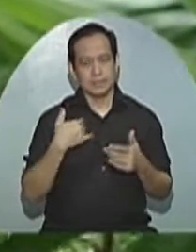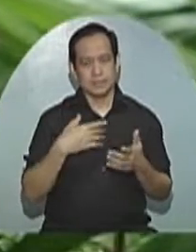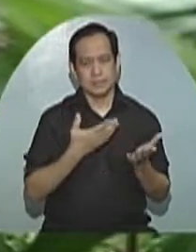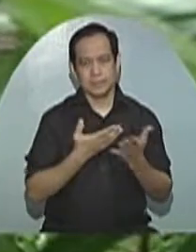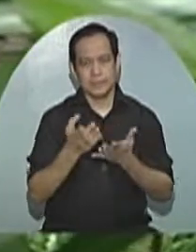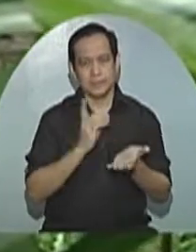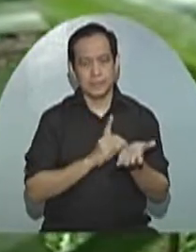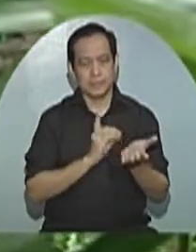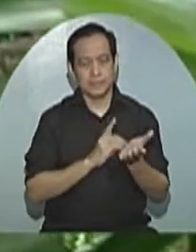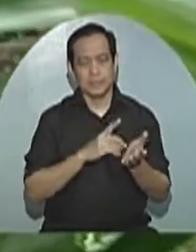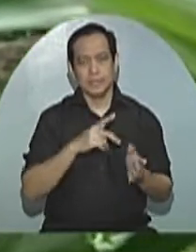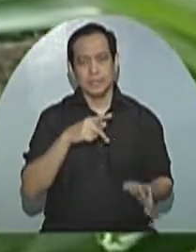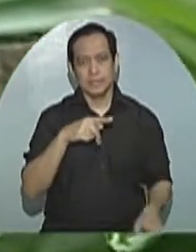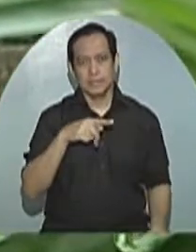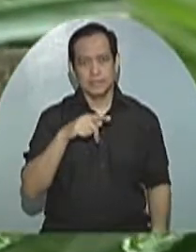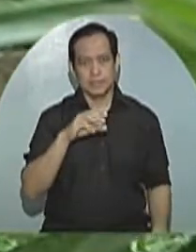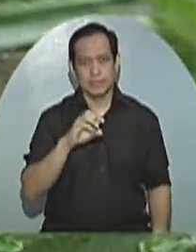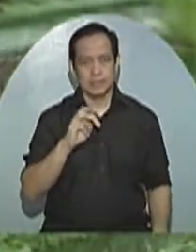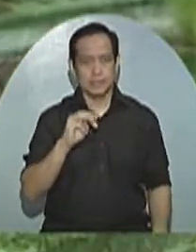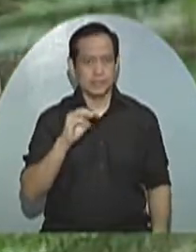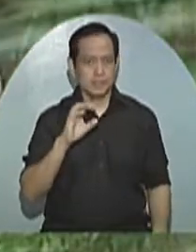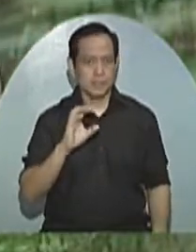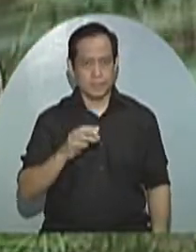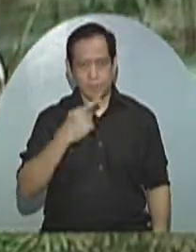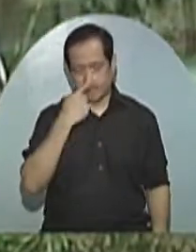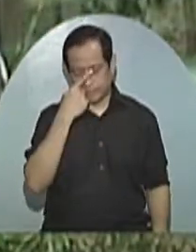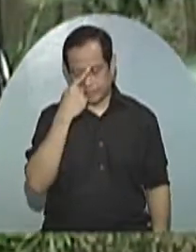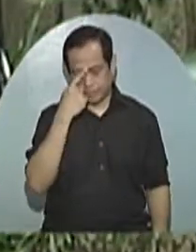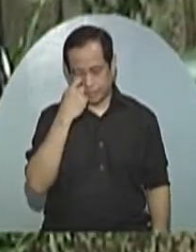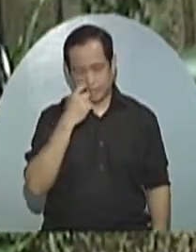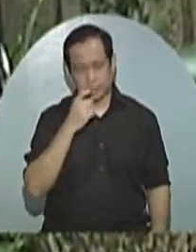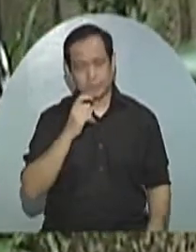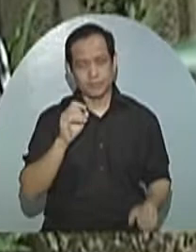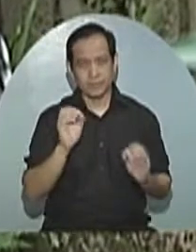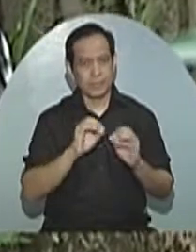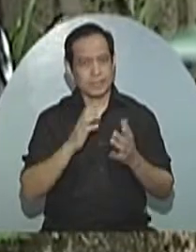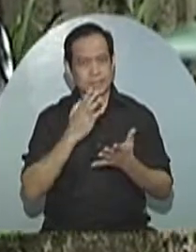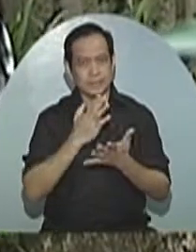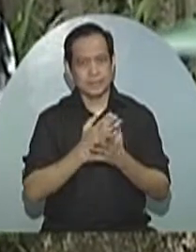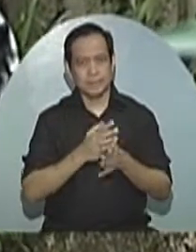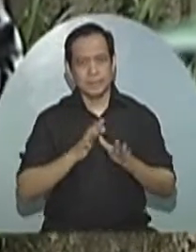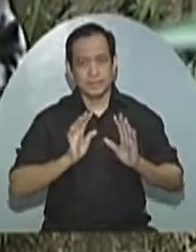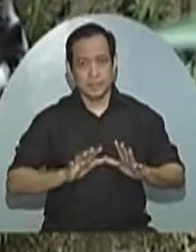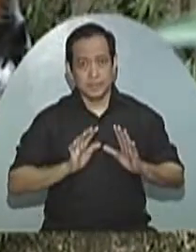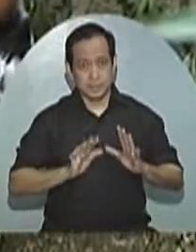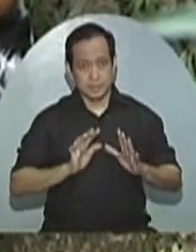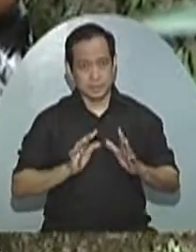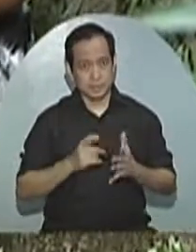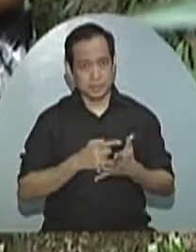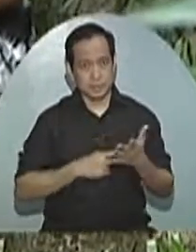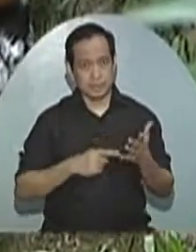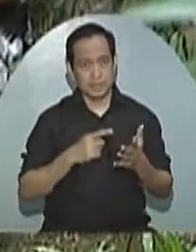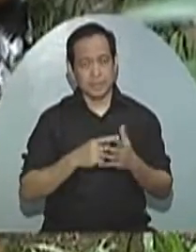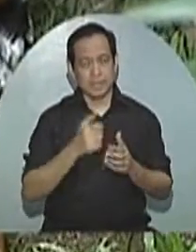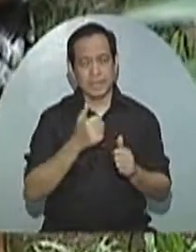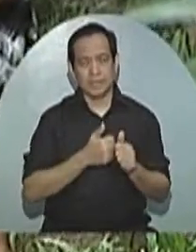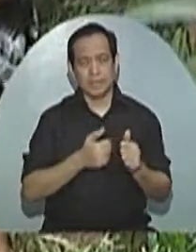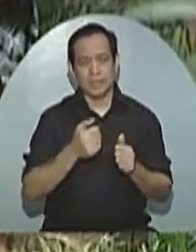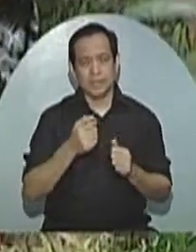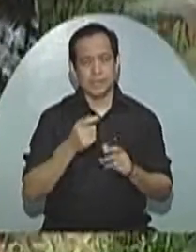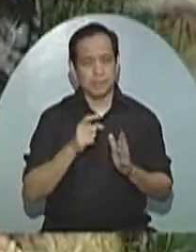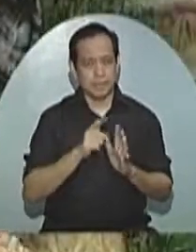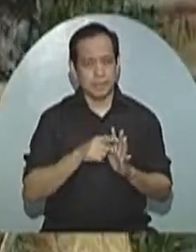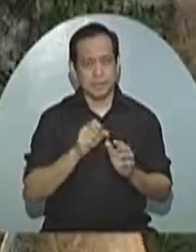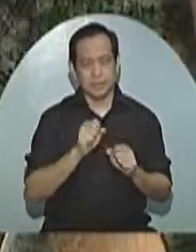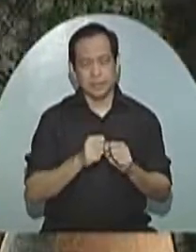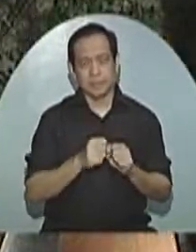po. Na-confine po siya kasi walang tigil yung sensor niya. Minuminuto na nagsisisor. Eh, kinumpain din po